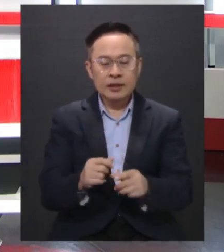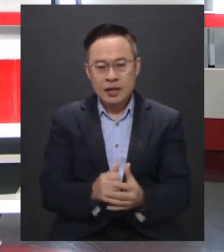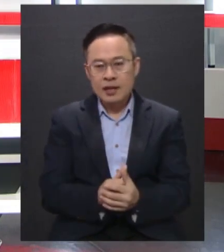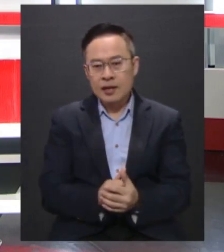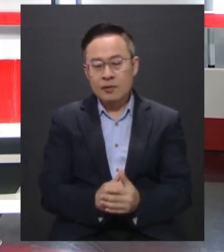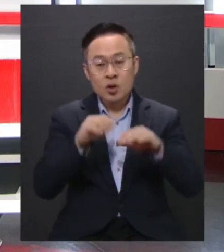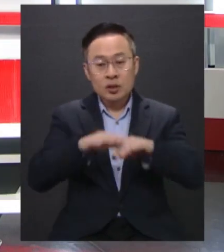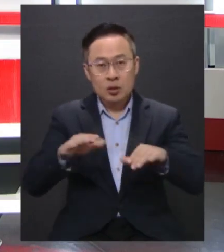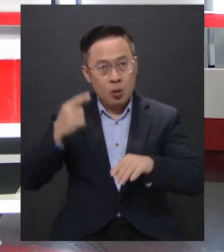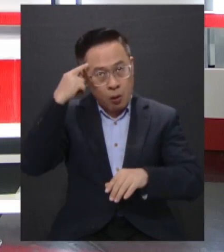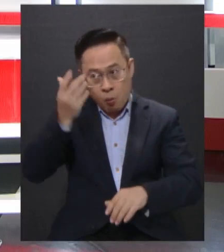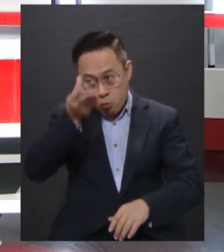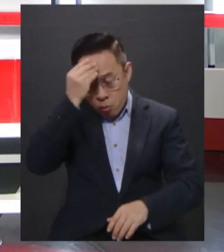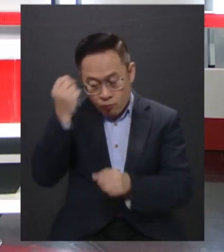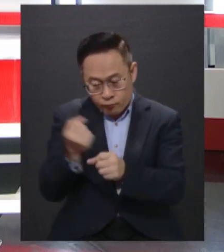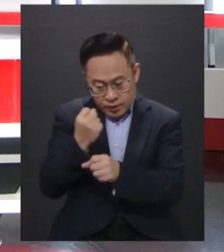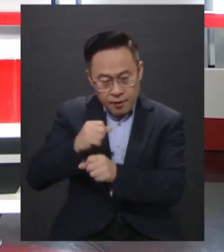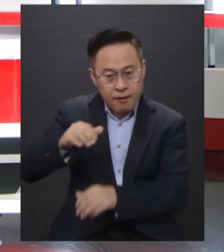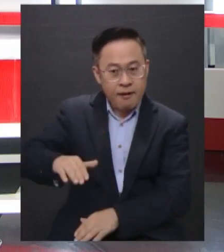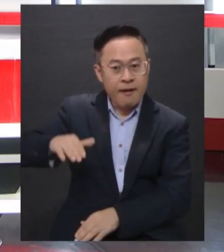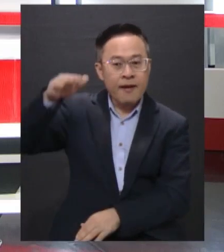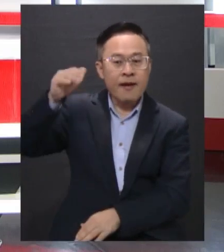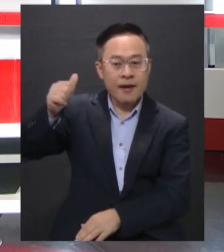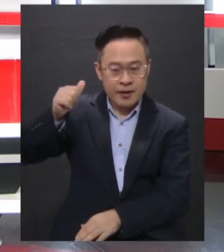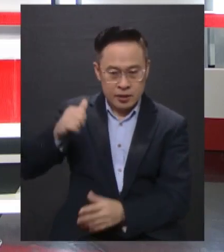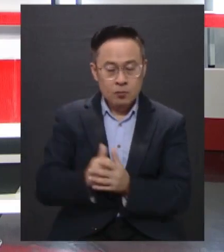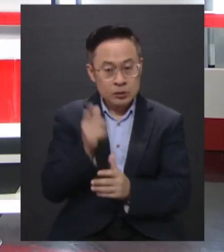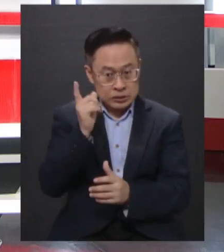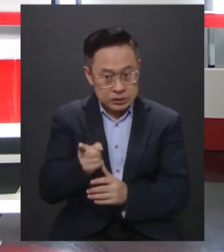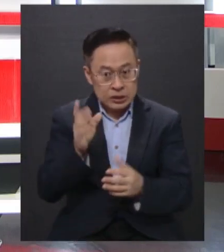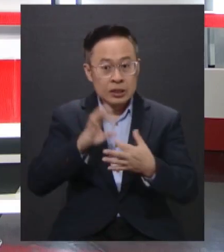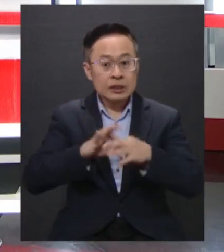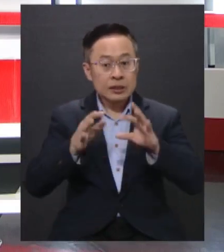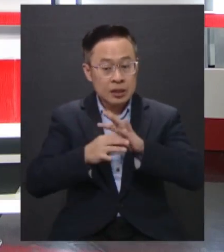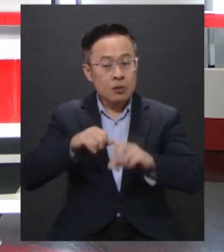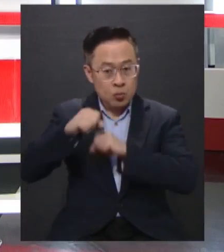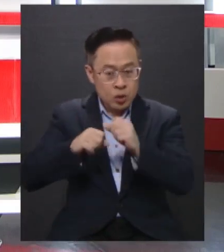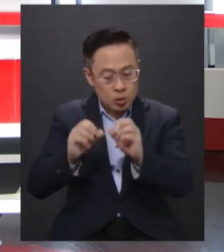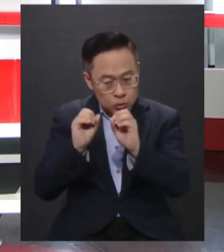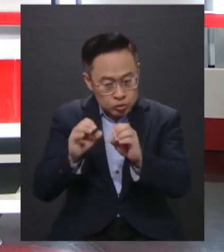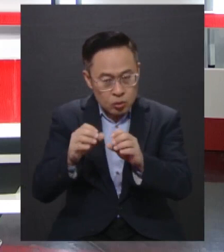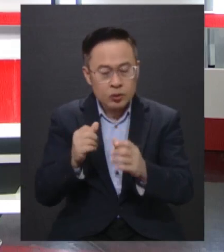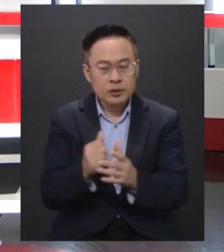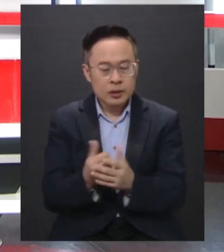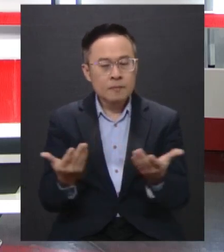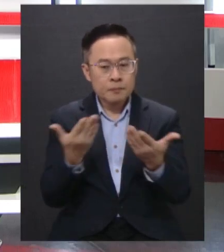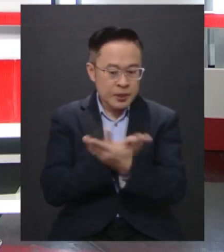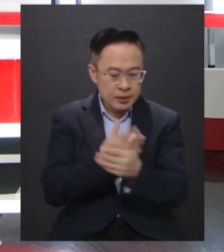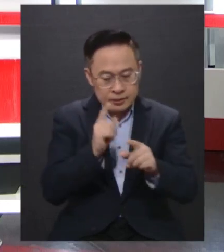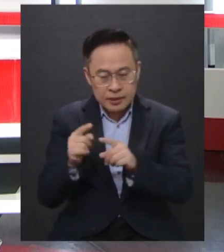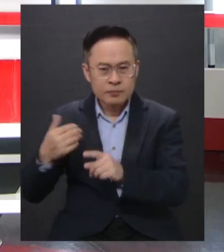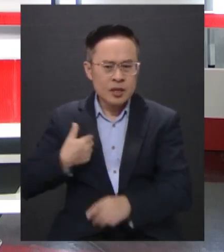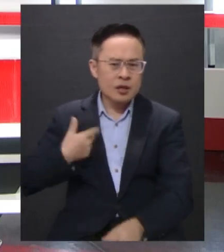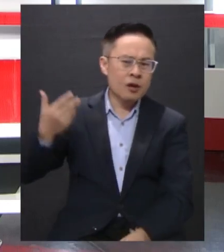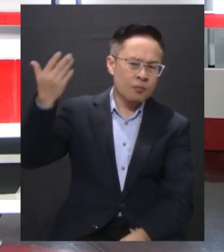จะได้รับรู้ตั้งแต่ในช่วงที่ร่ำเรียนอยู่เลยอ่ะเพราะจริงๆการเรียนการสอนเนี่ยมันก็จะมีการปรับเปลี่ยนกันอยู่ตลอดเวลาอยู่แล้วสมัยเ